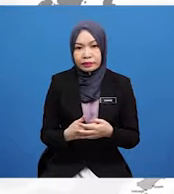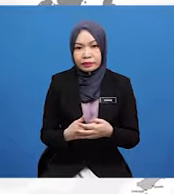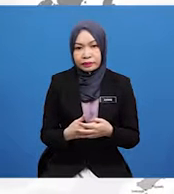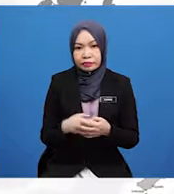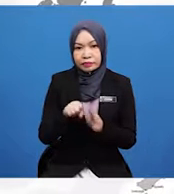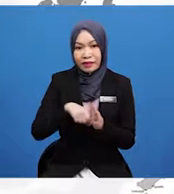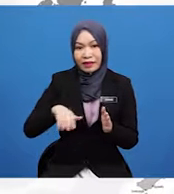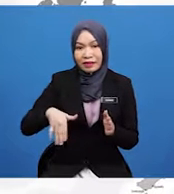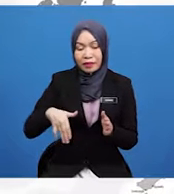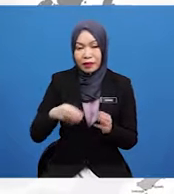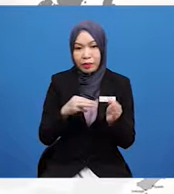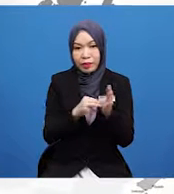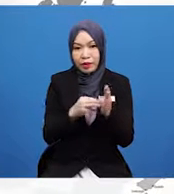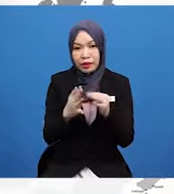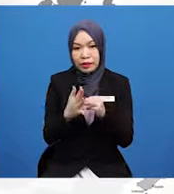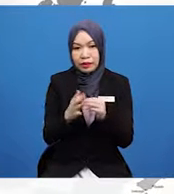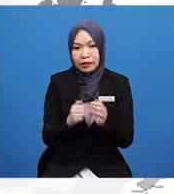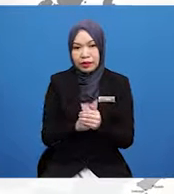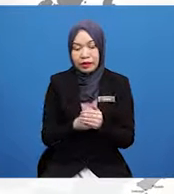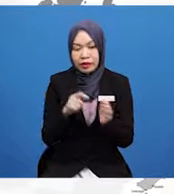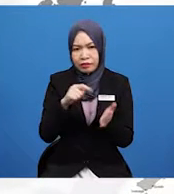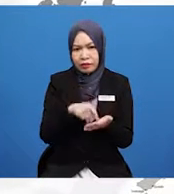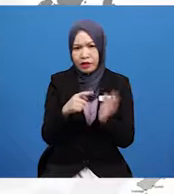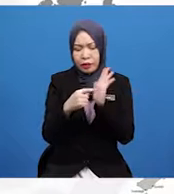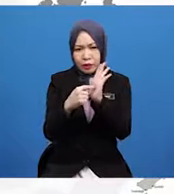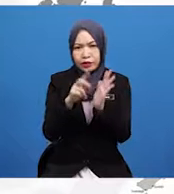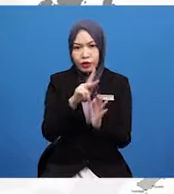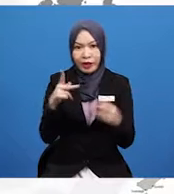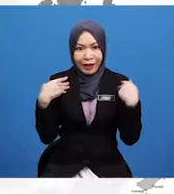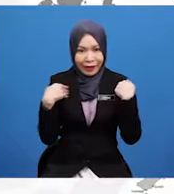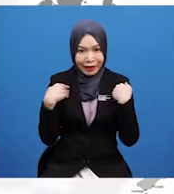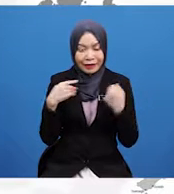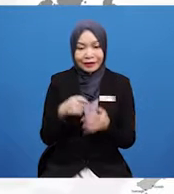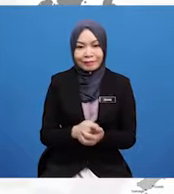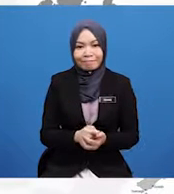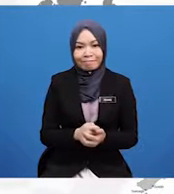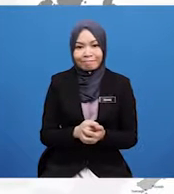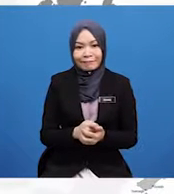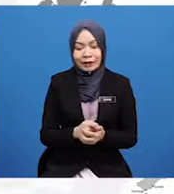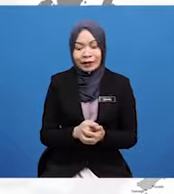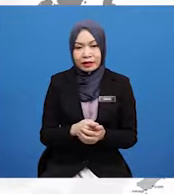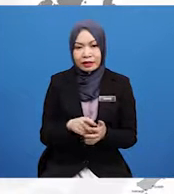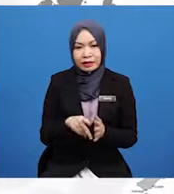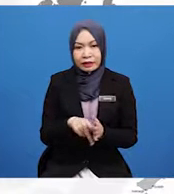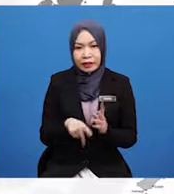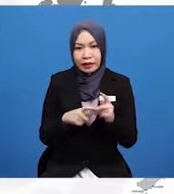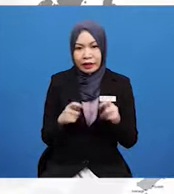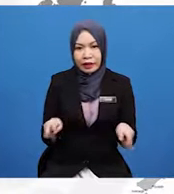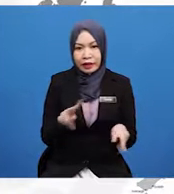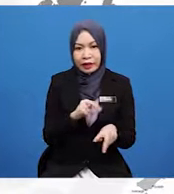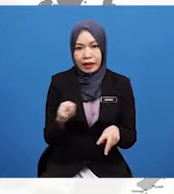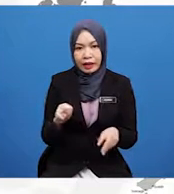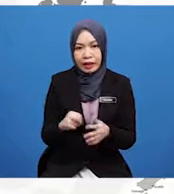peninggalan manusia dicatok yuk menunjukkan penempatan manusia prasejarah yang menjalankan